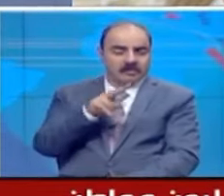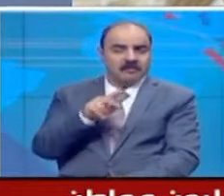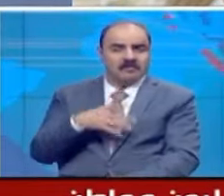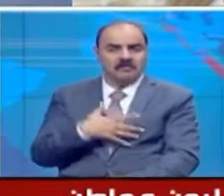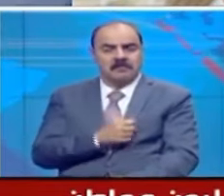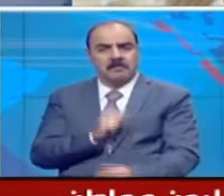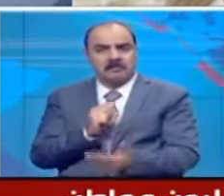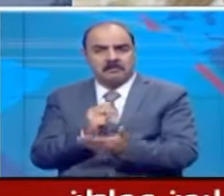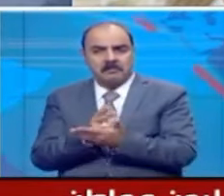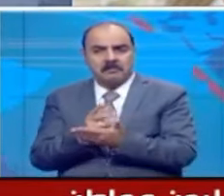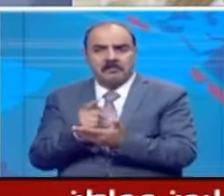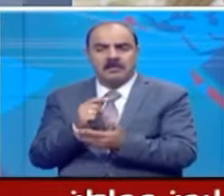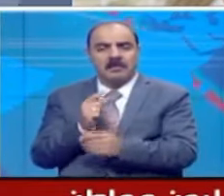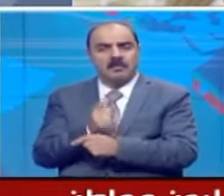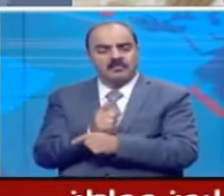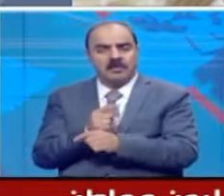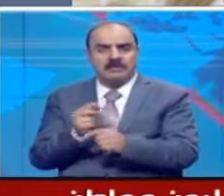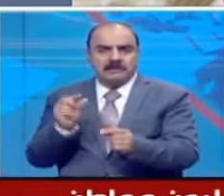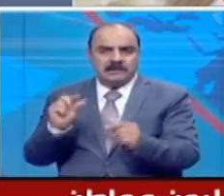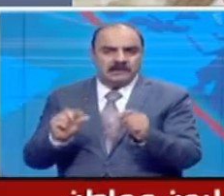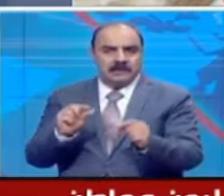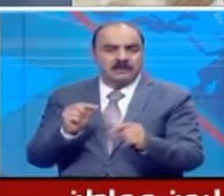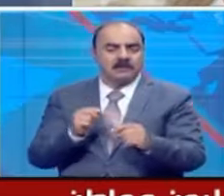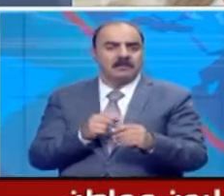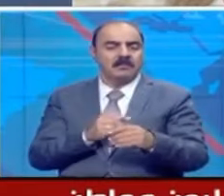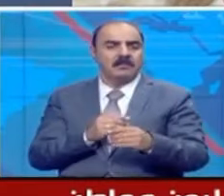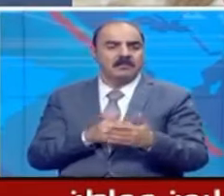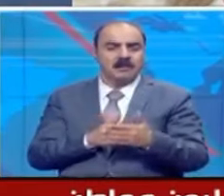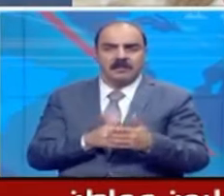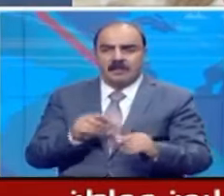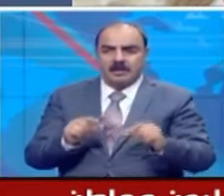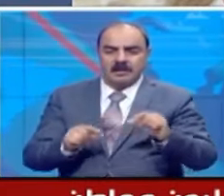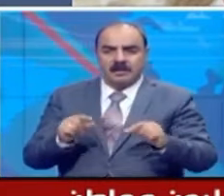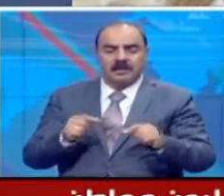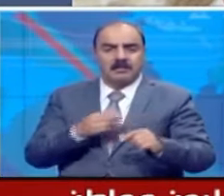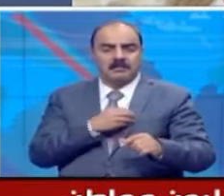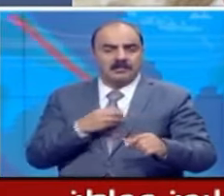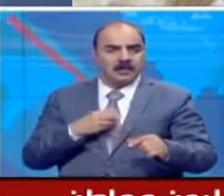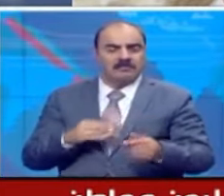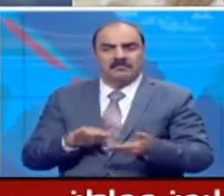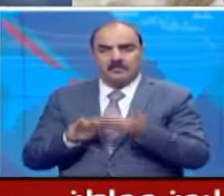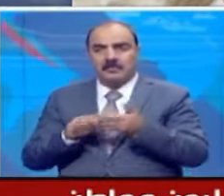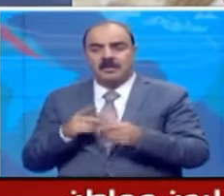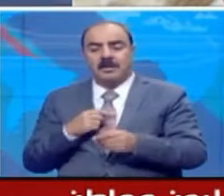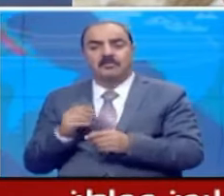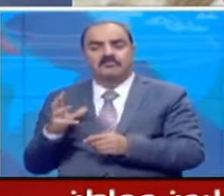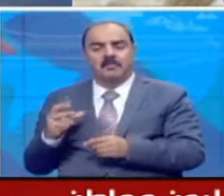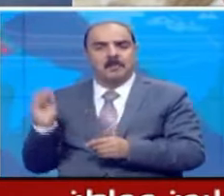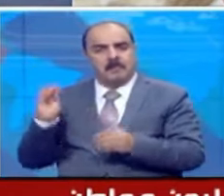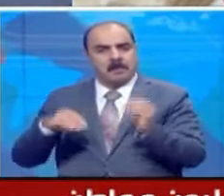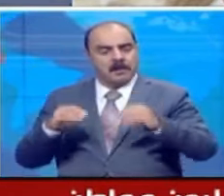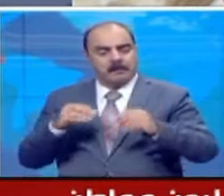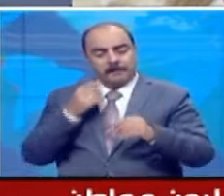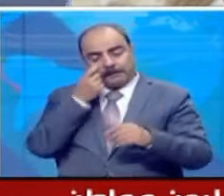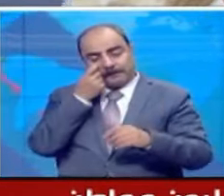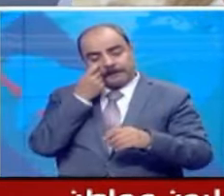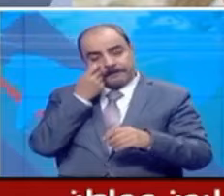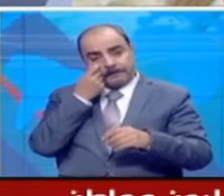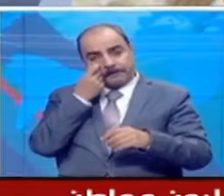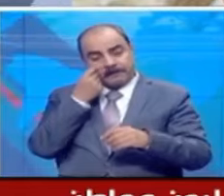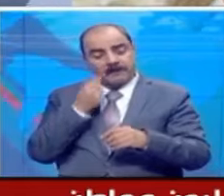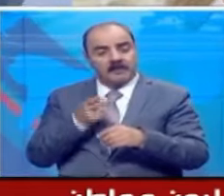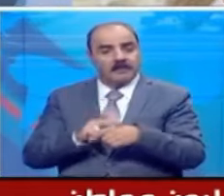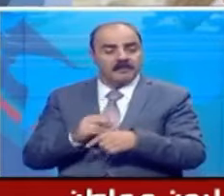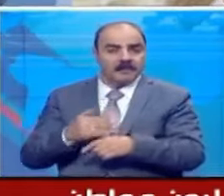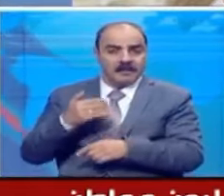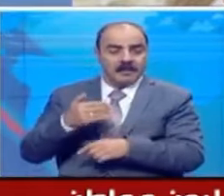فئات المعلمين، فئات التمريض، أيضا الاهتمام بتعيين شباب أكفاء خلال